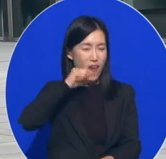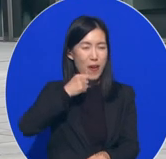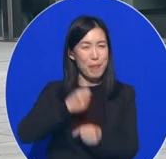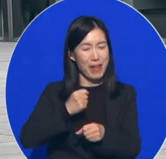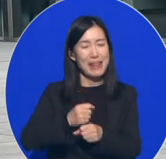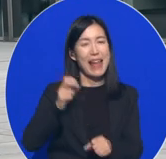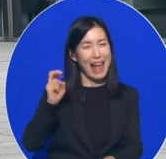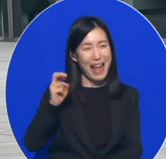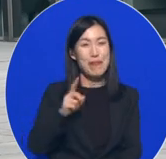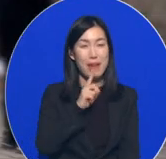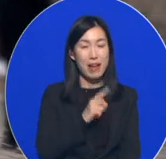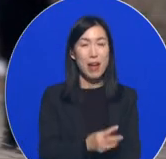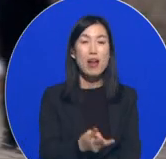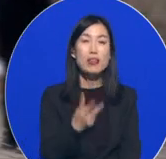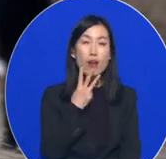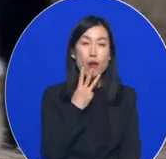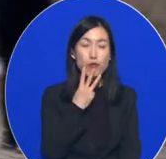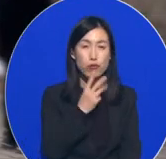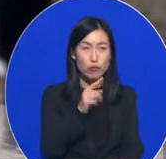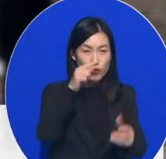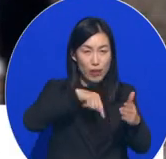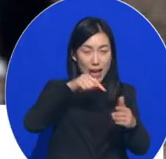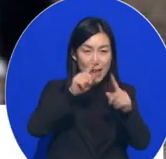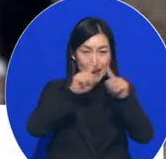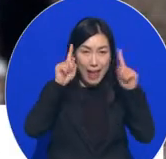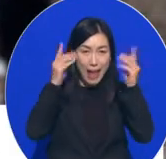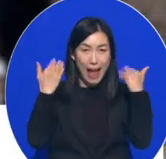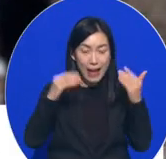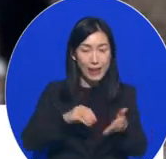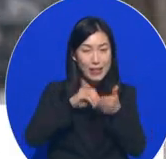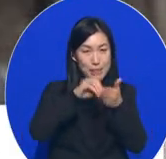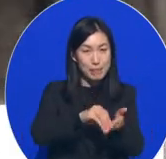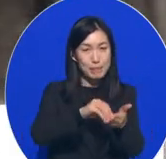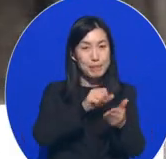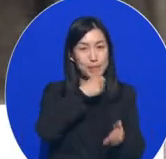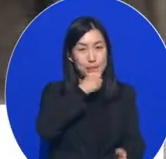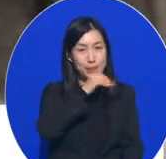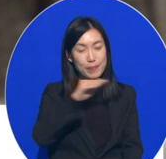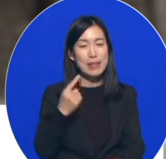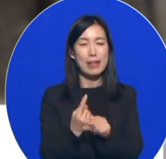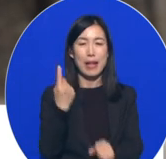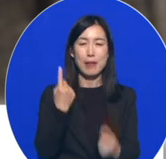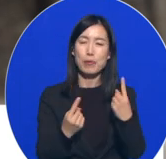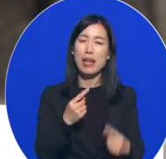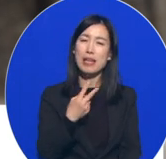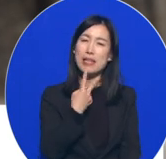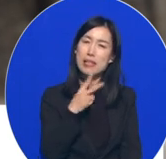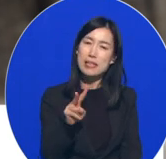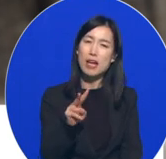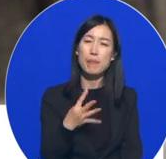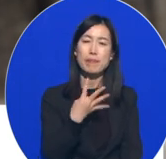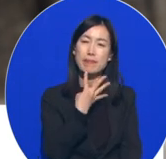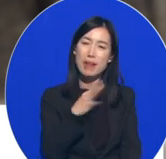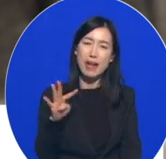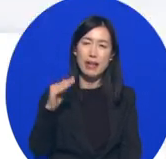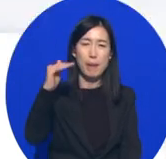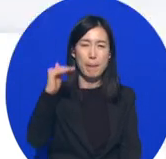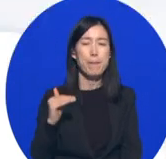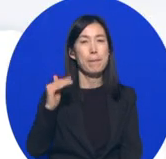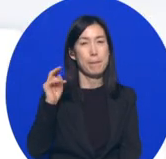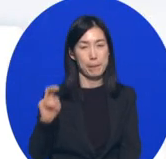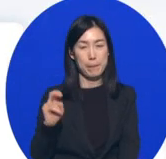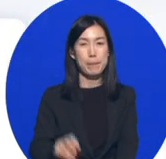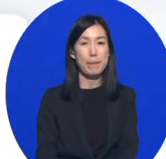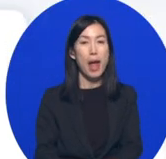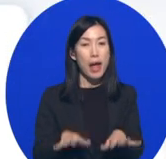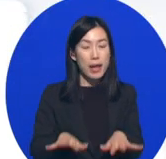업계에선 서울 주요 대학들의 합격선이 지난해보다 2점에서 4점 정도 하락할 것이란 분석도 내놨습니다